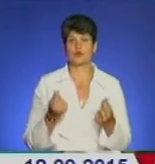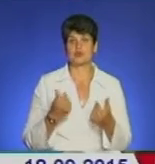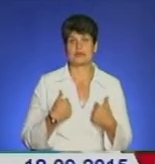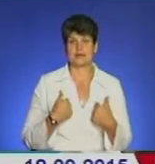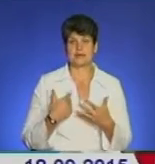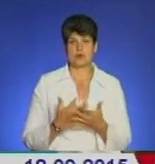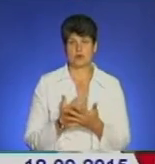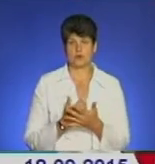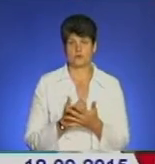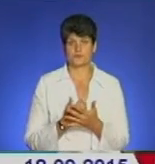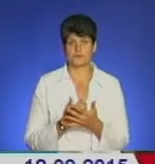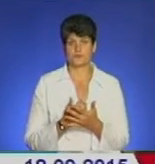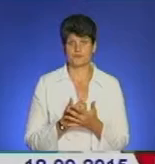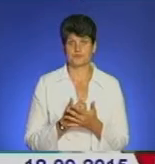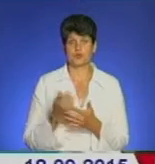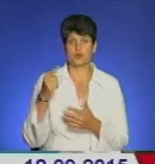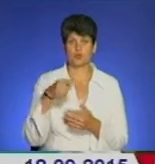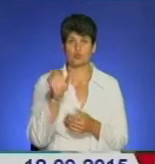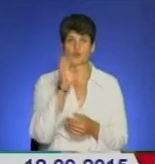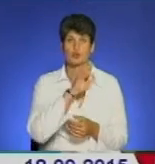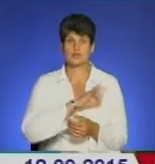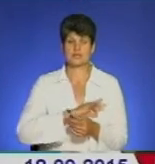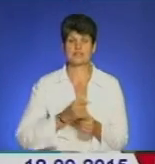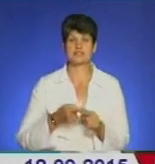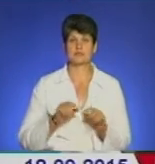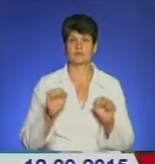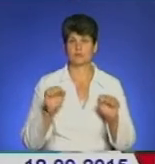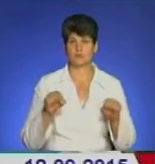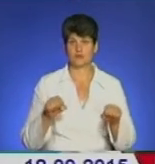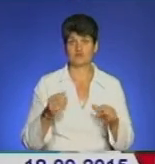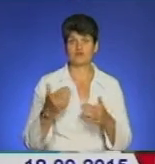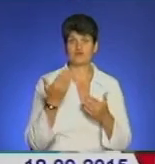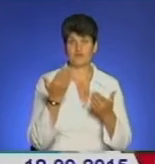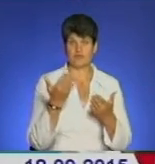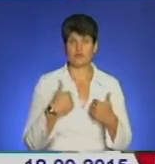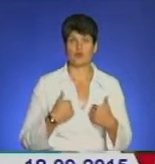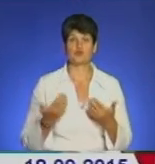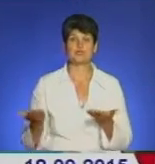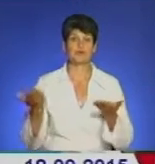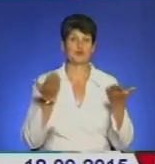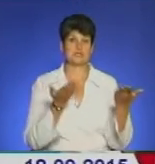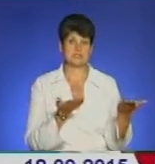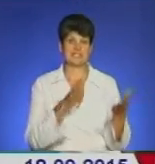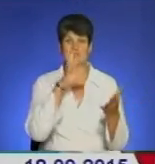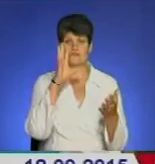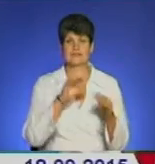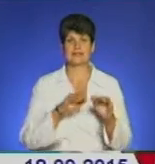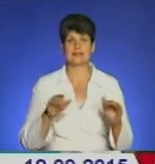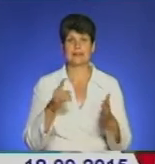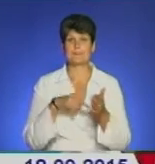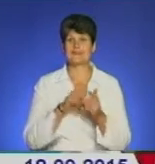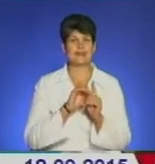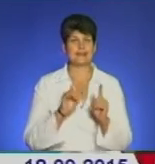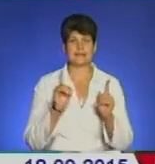заробляю. Тому, скориставшись цією нагодою і через вас, я хочу запросити всіх дітей міста, і не